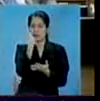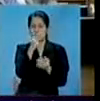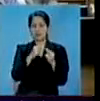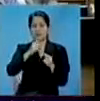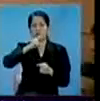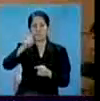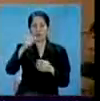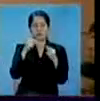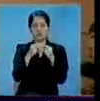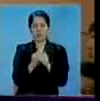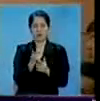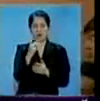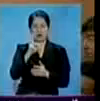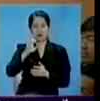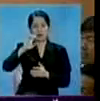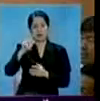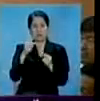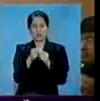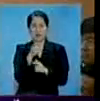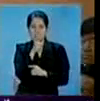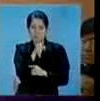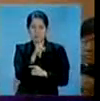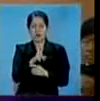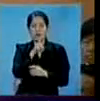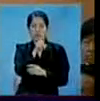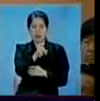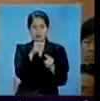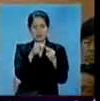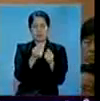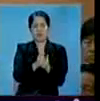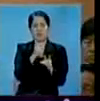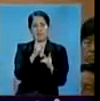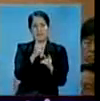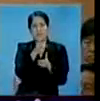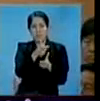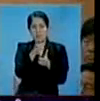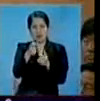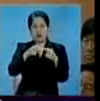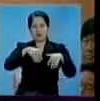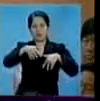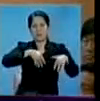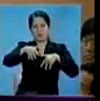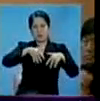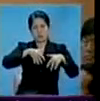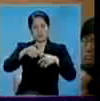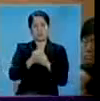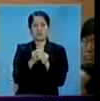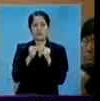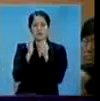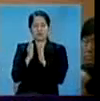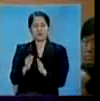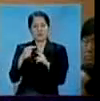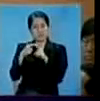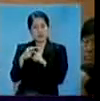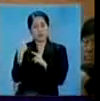ข้อหาฆ่ากับท่านทุกชีวิตที่ตายครับผู้บาดเจ็บก็คือพยายามฆ่าจะ